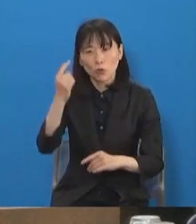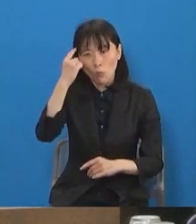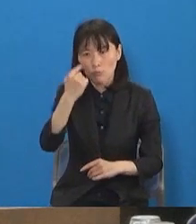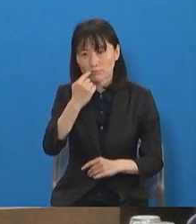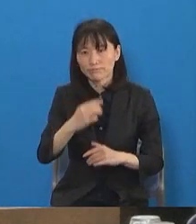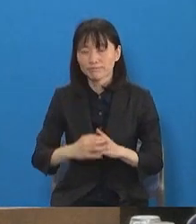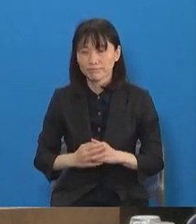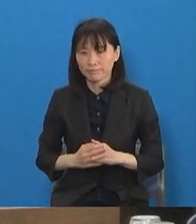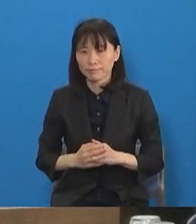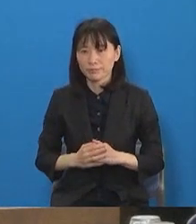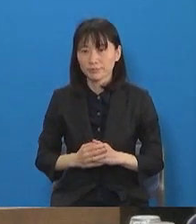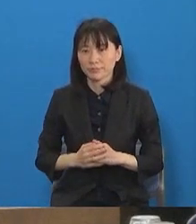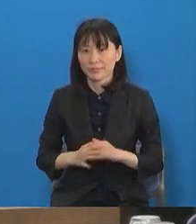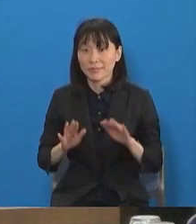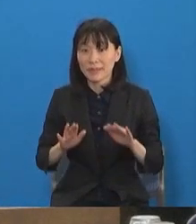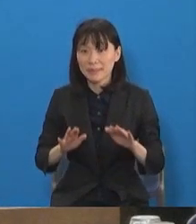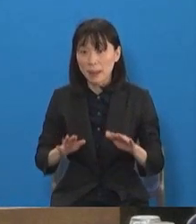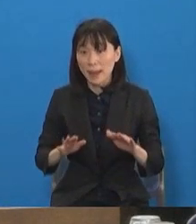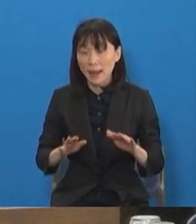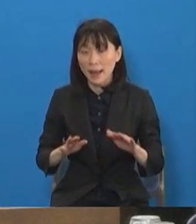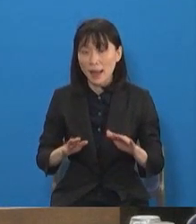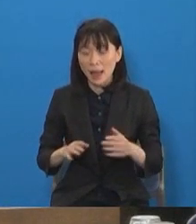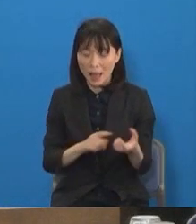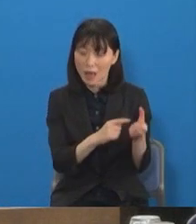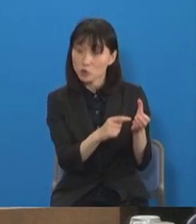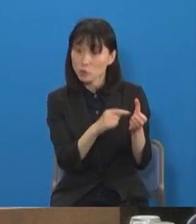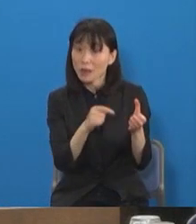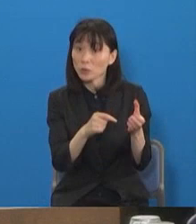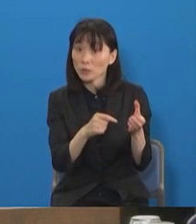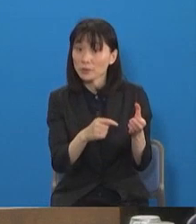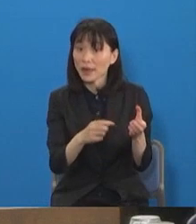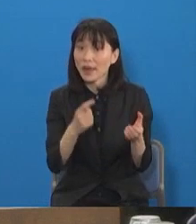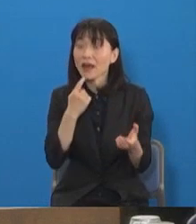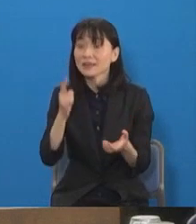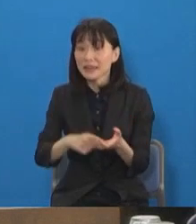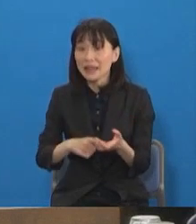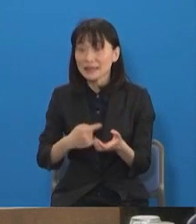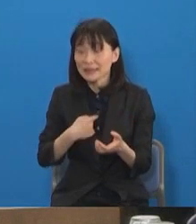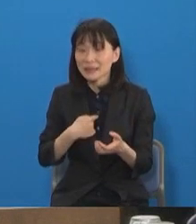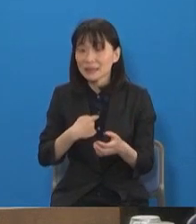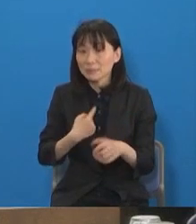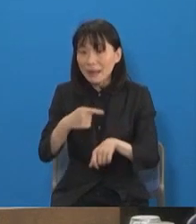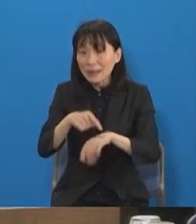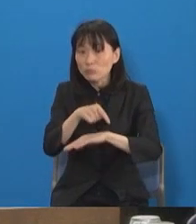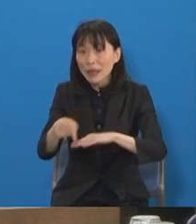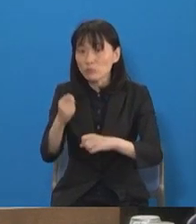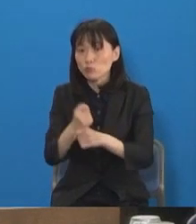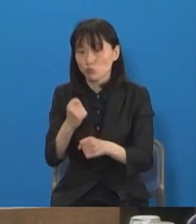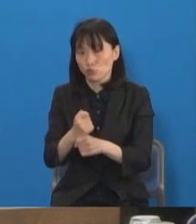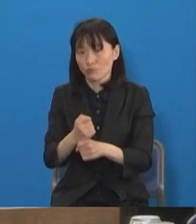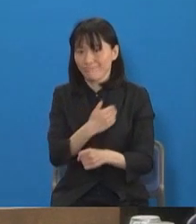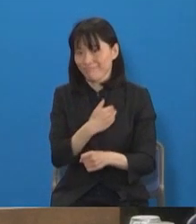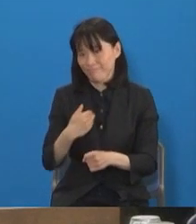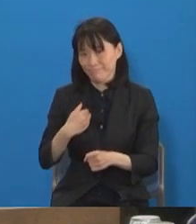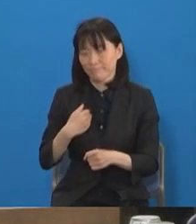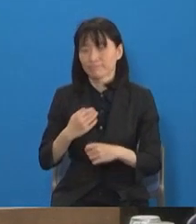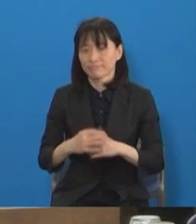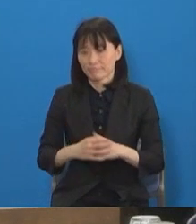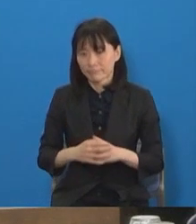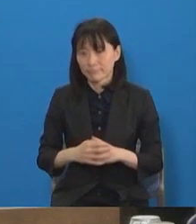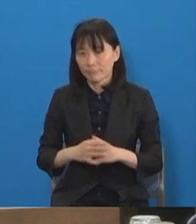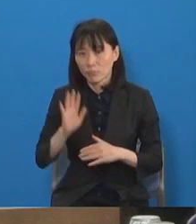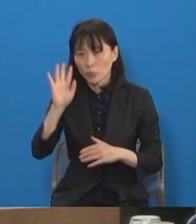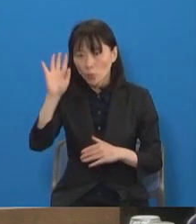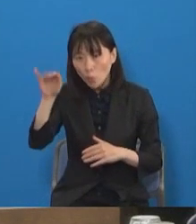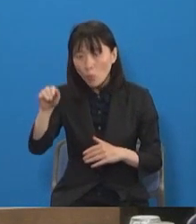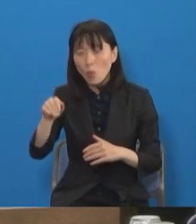います。現在ではスマートフォンでも手軽にマイタイムラインが作成できるようにもなっております。今